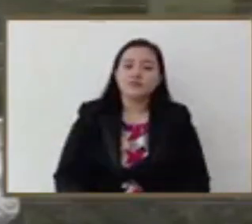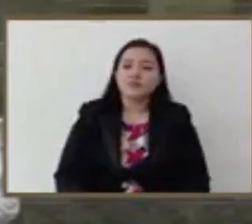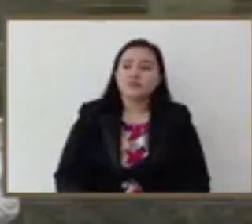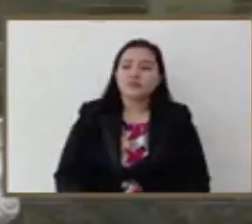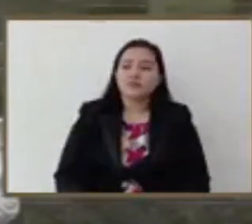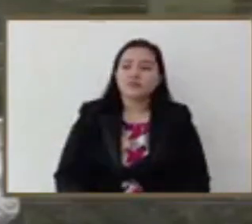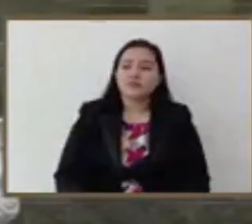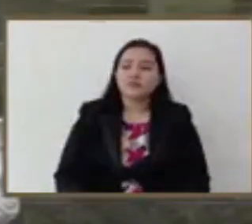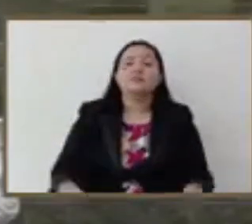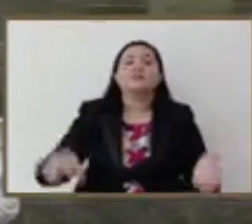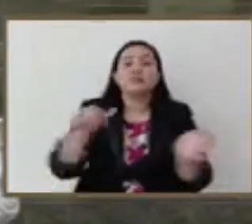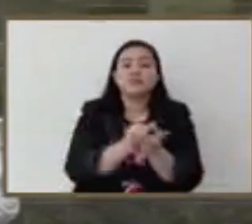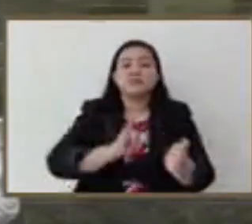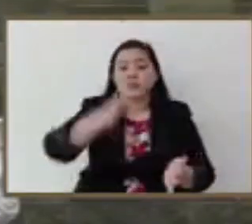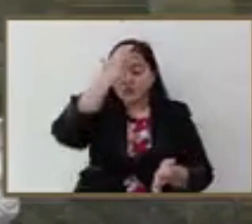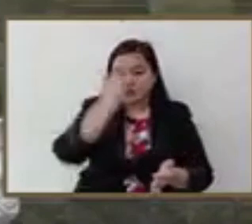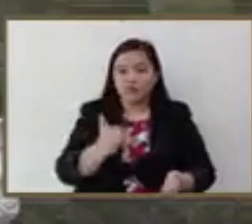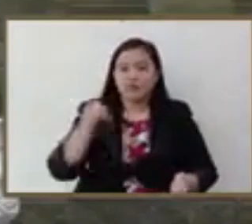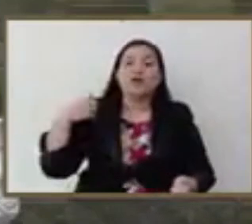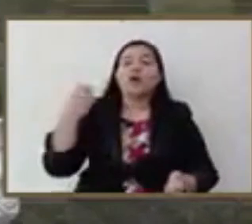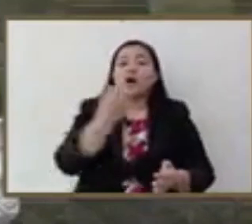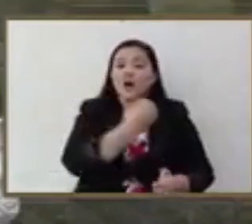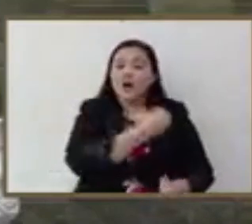ay nababatay sa salita ng Diyos.